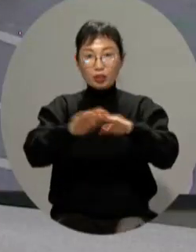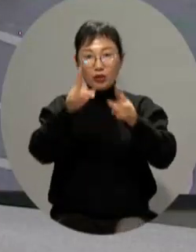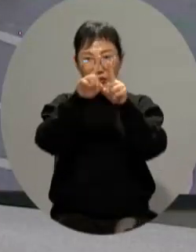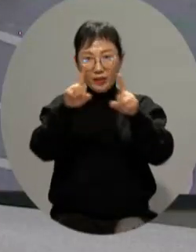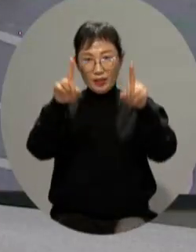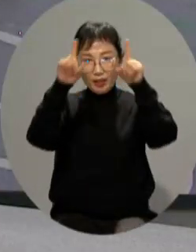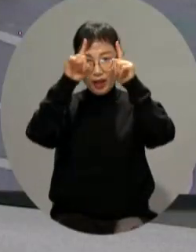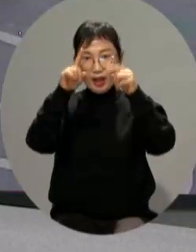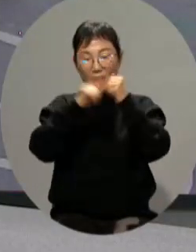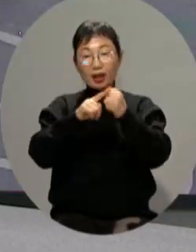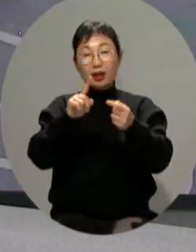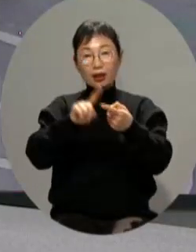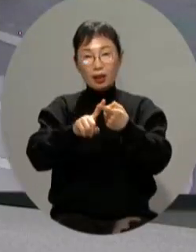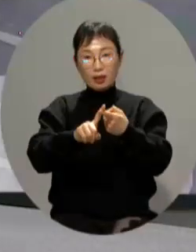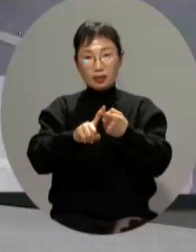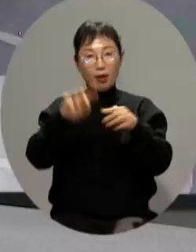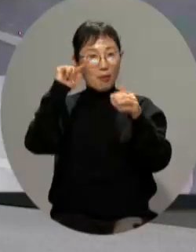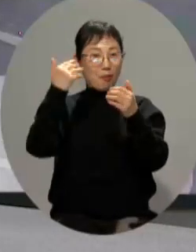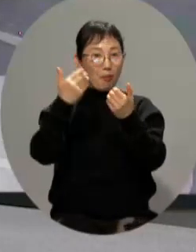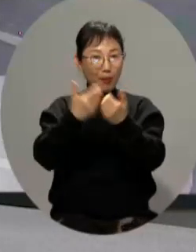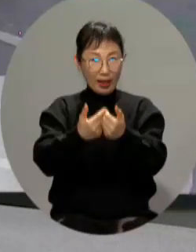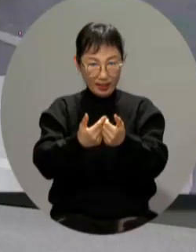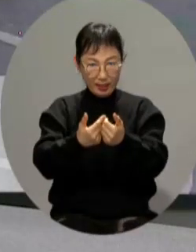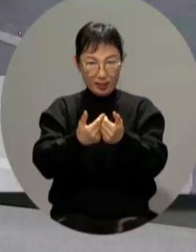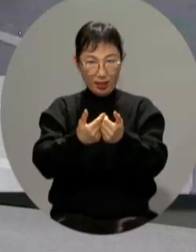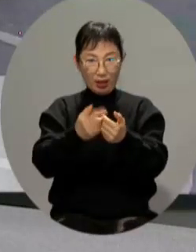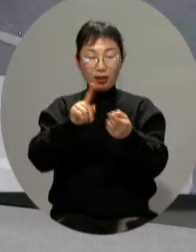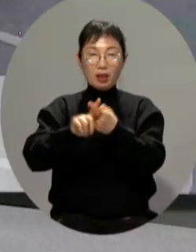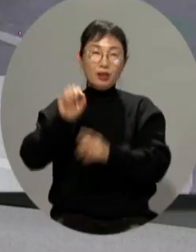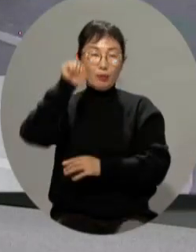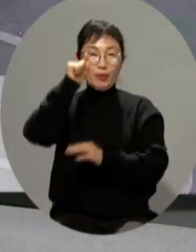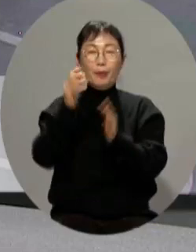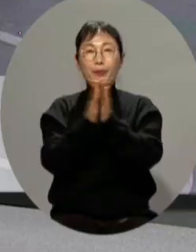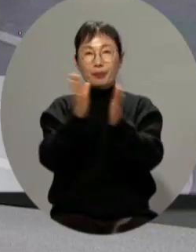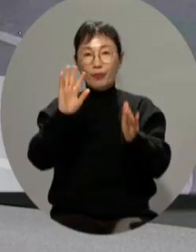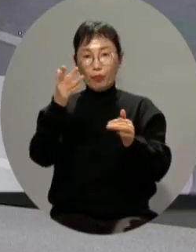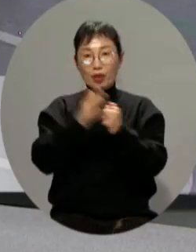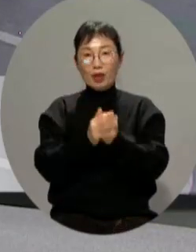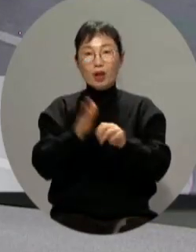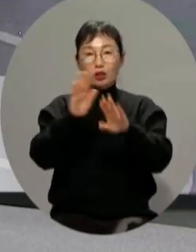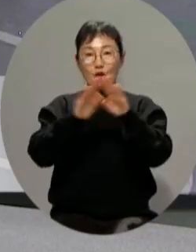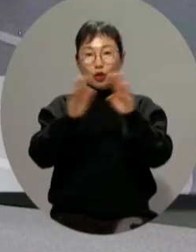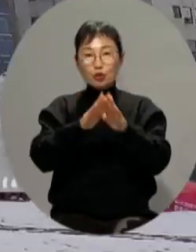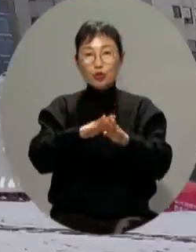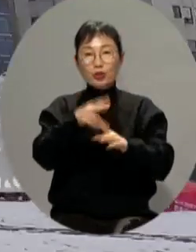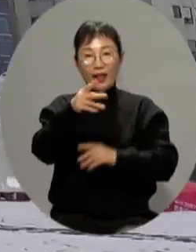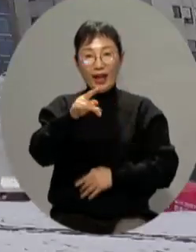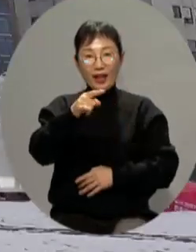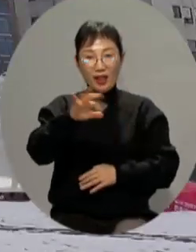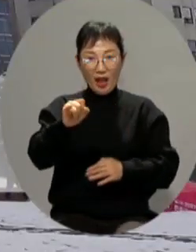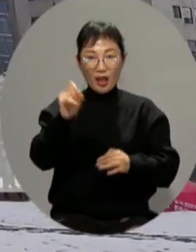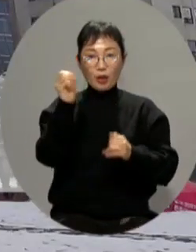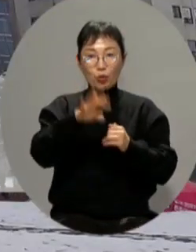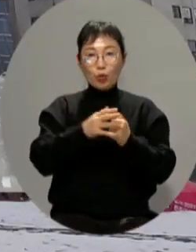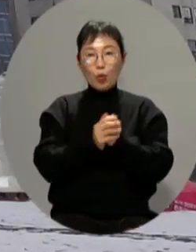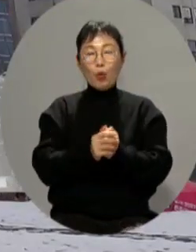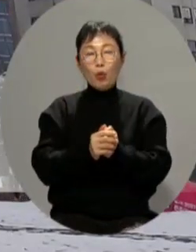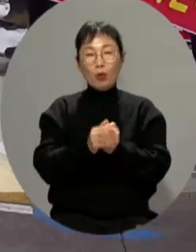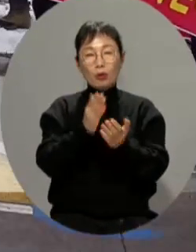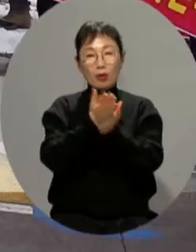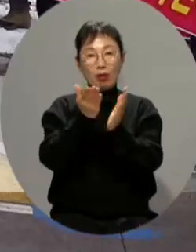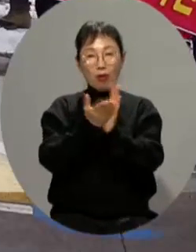전주대대 이전을 반대하는 집회가 전주시청 앞에서 열렸습니다. 전주대대 이전 반대와 항공대대 소음 피해